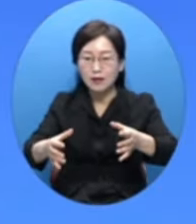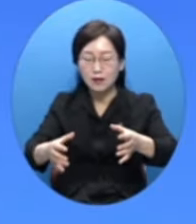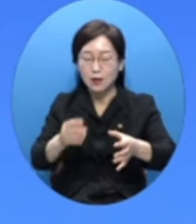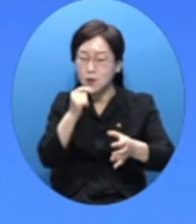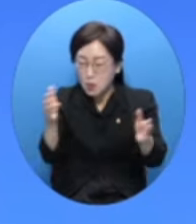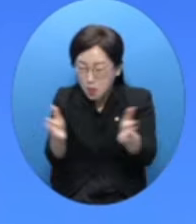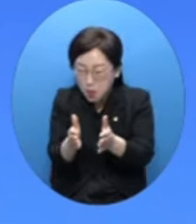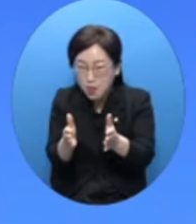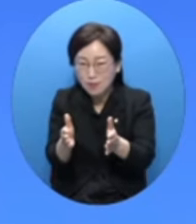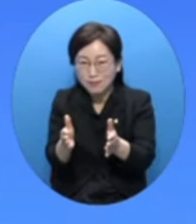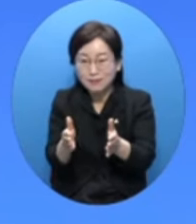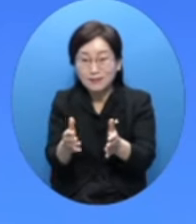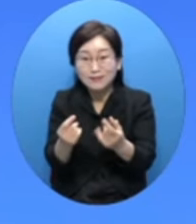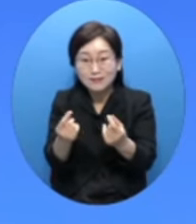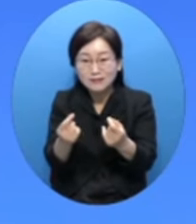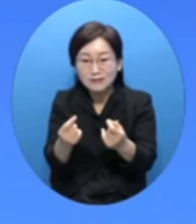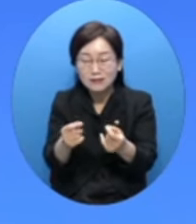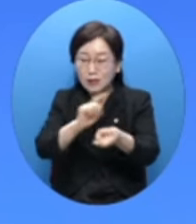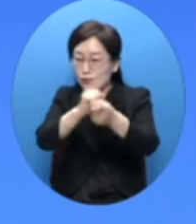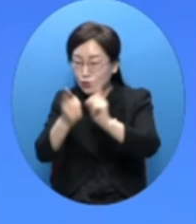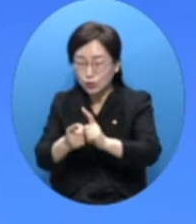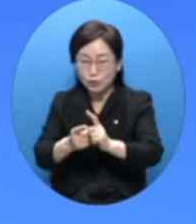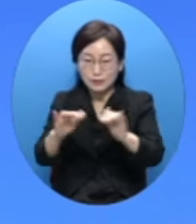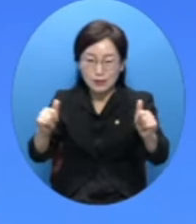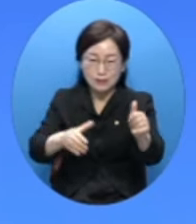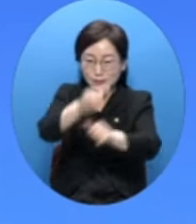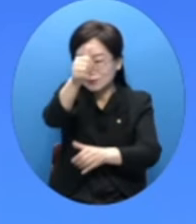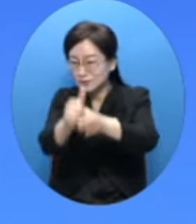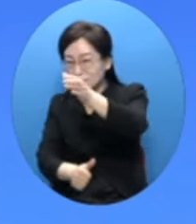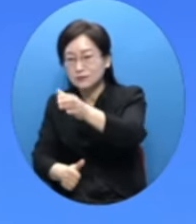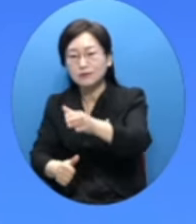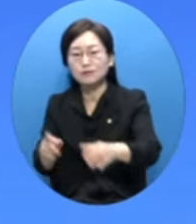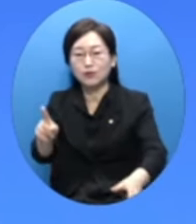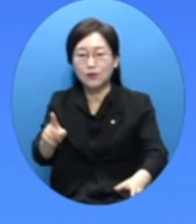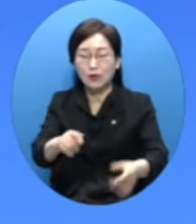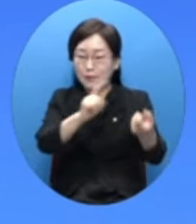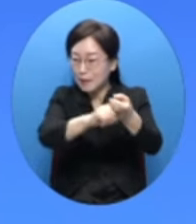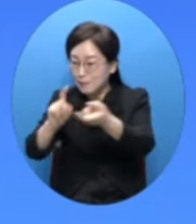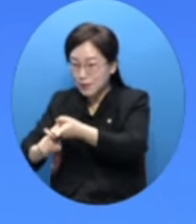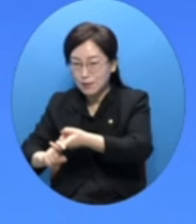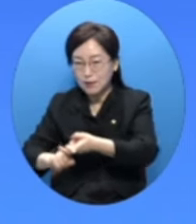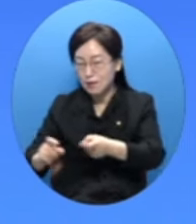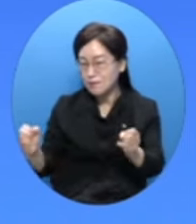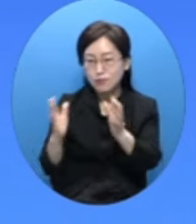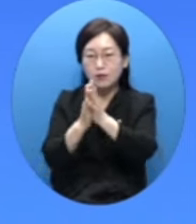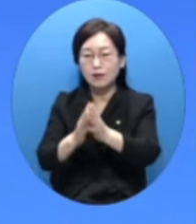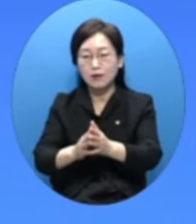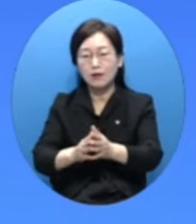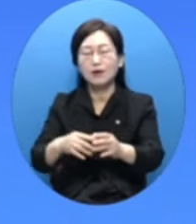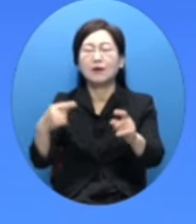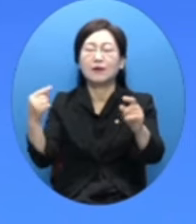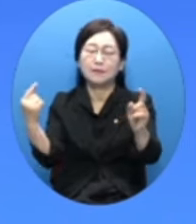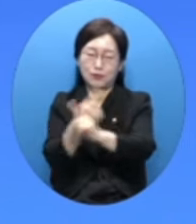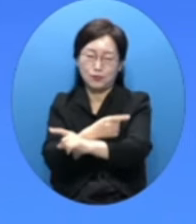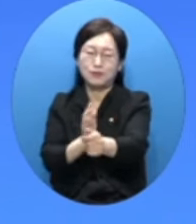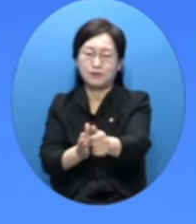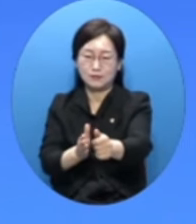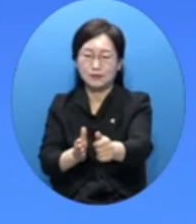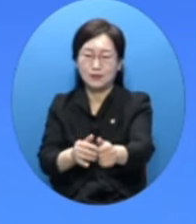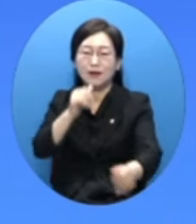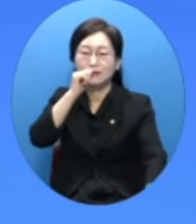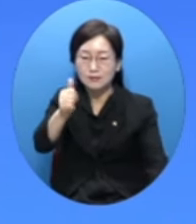땅덩어리인데 우리 대한민국 사람들끼리 서로 물고 뜯습니다. 서로 내 편 내 편으로 물고 뜯는 거 이거 고쳐야 됩니다.